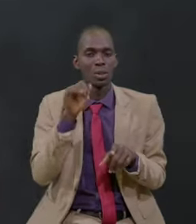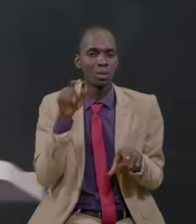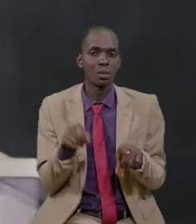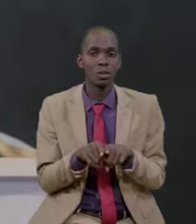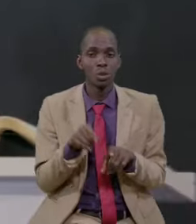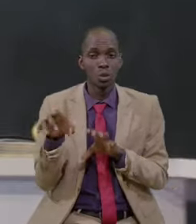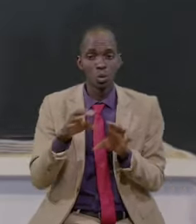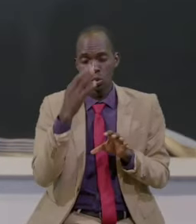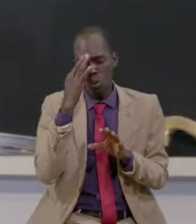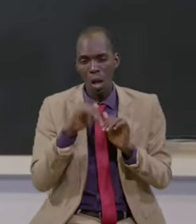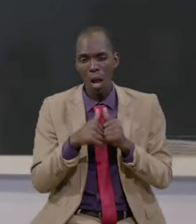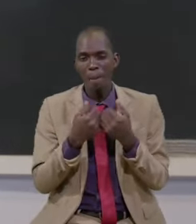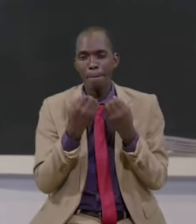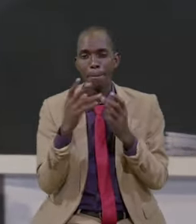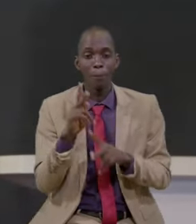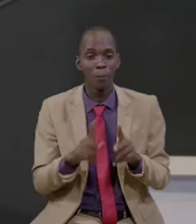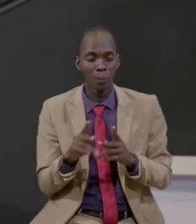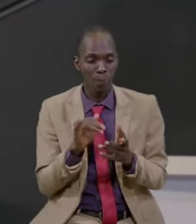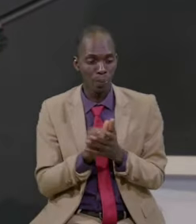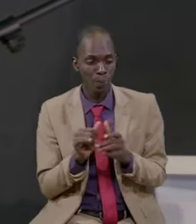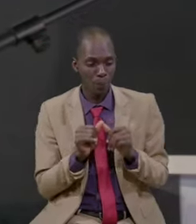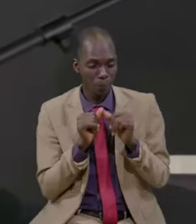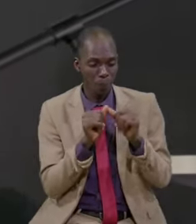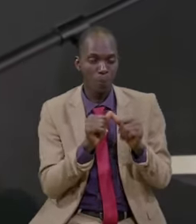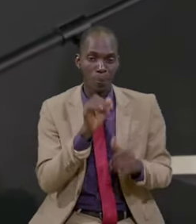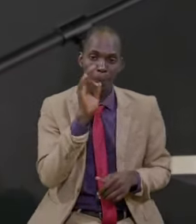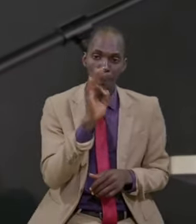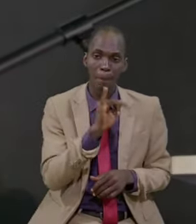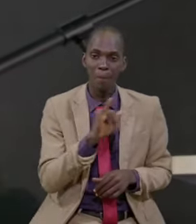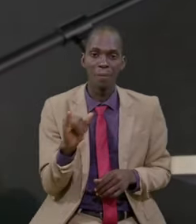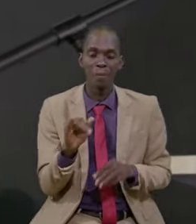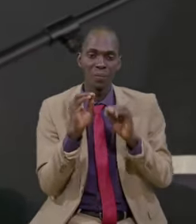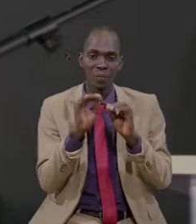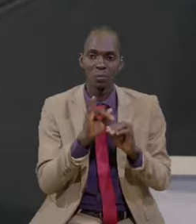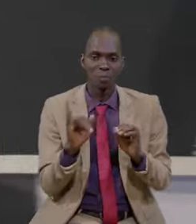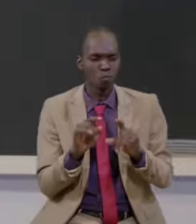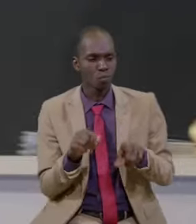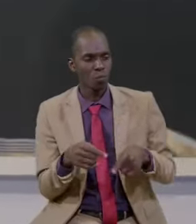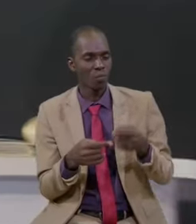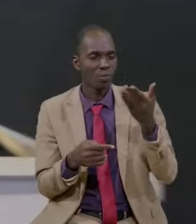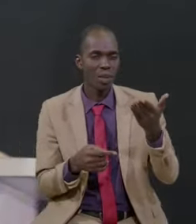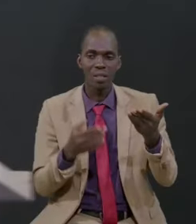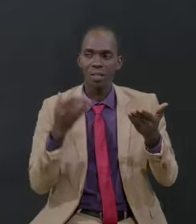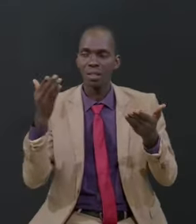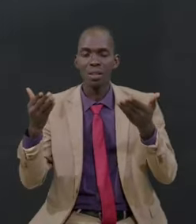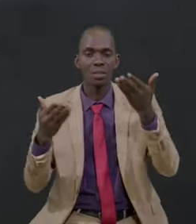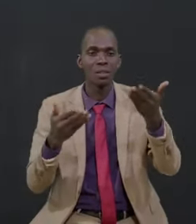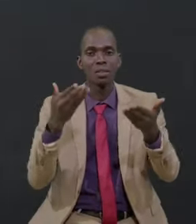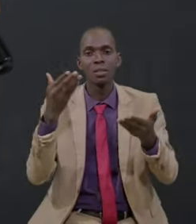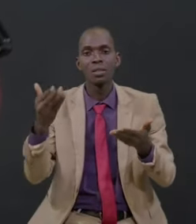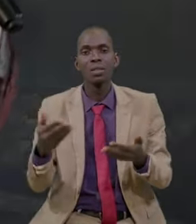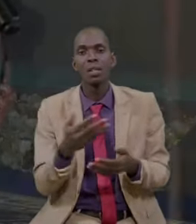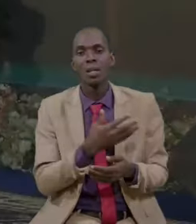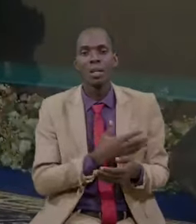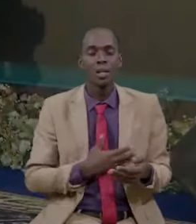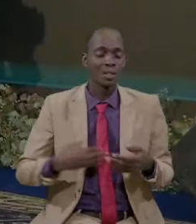prêchant, poussant, prophétisant, allant par-ci par-là, mais eux savent dans